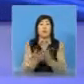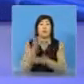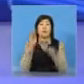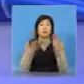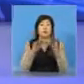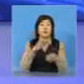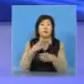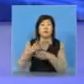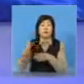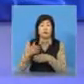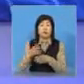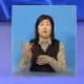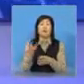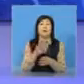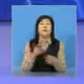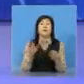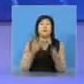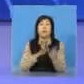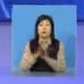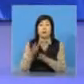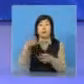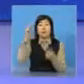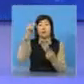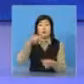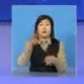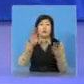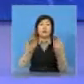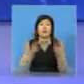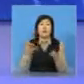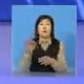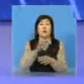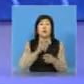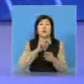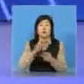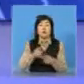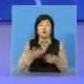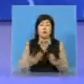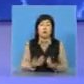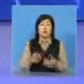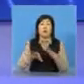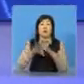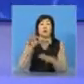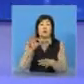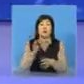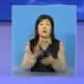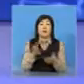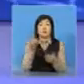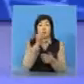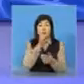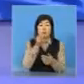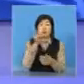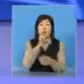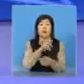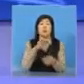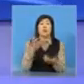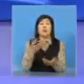бөлініп, стандартқа сай жабдықталып жатыр. Өйткені облыс орталығынан алыста тұратын халықтың таңдау мүмкіндігі шектеулі. Онамаса,